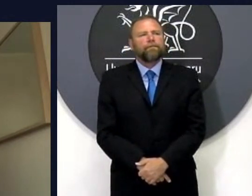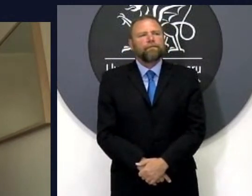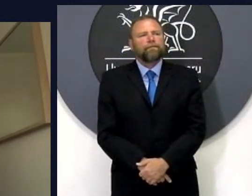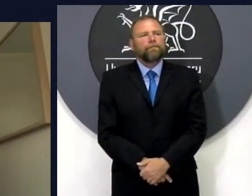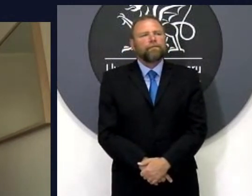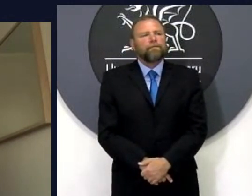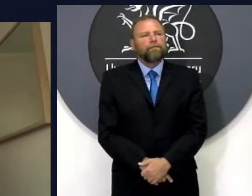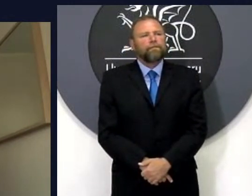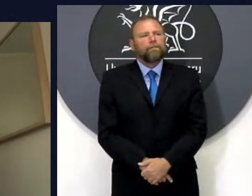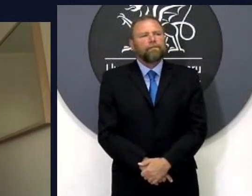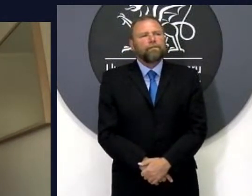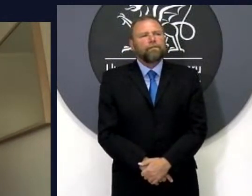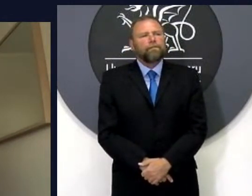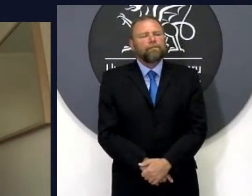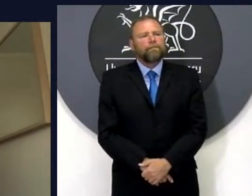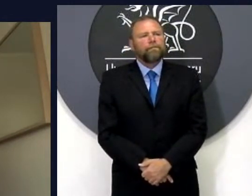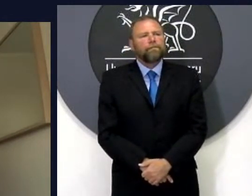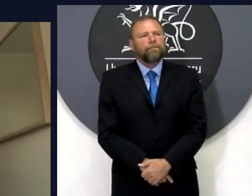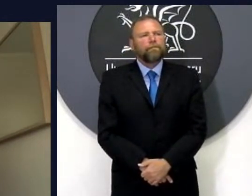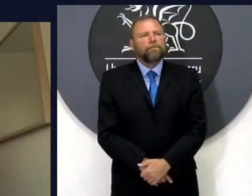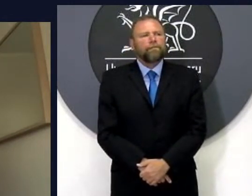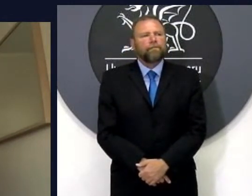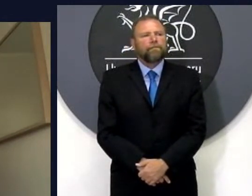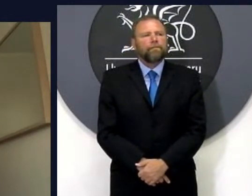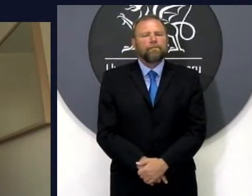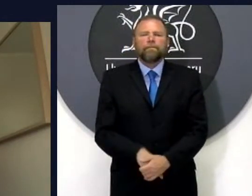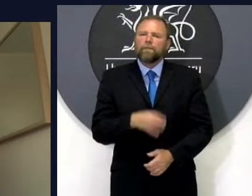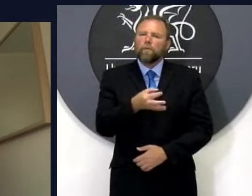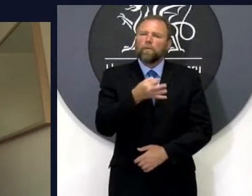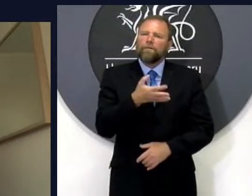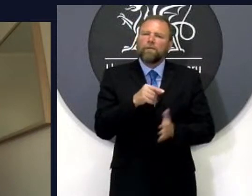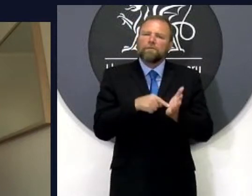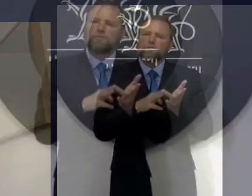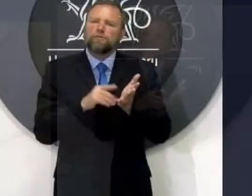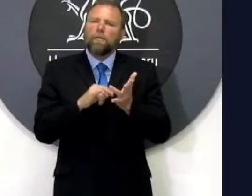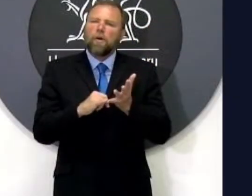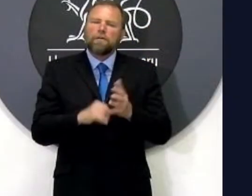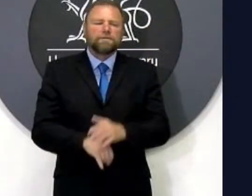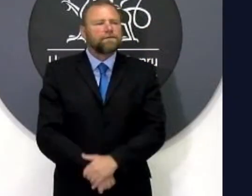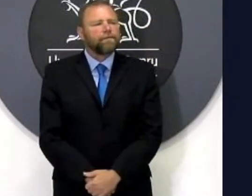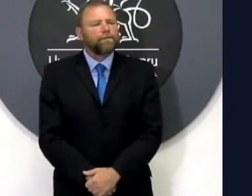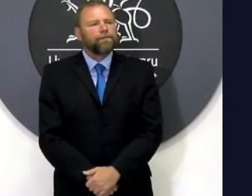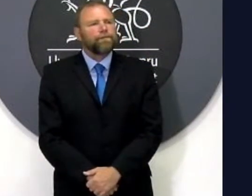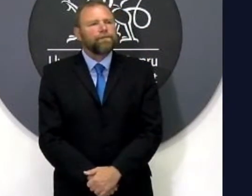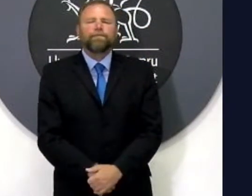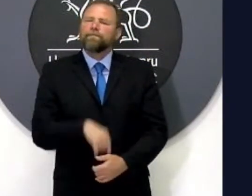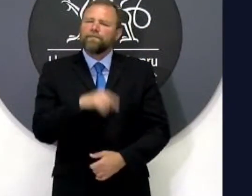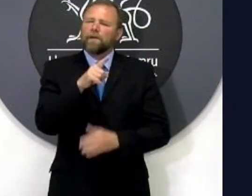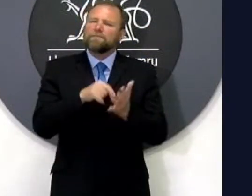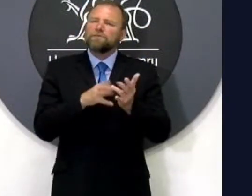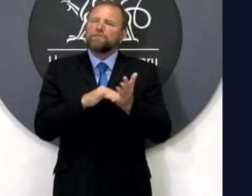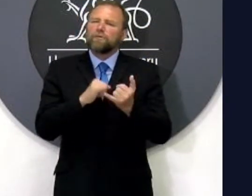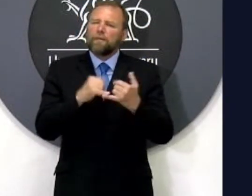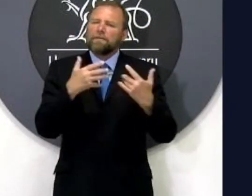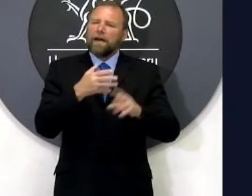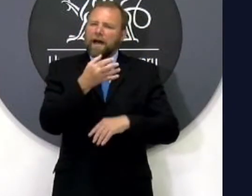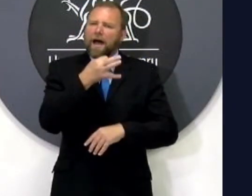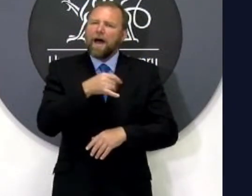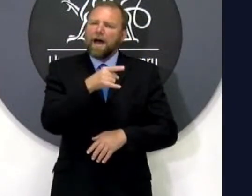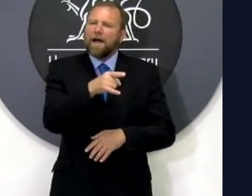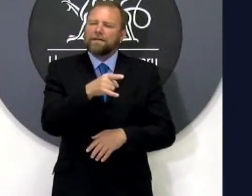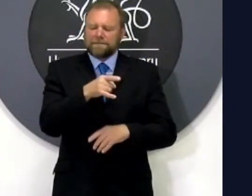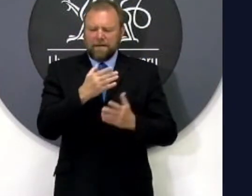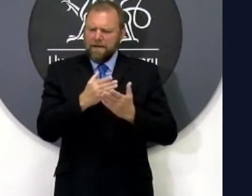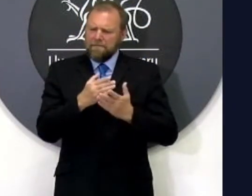yn dilyn y pandemig, a sut fyddwch chi yn mynd ati i gyflawni hyn? So Thomas was asking me how we